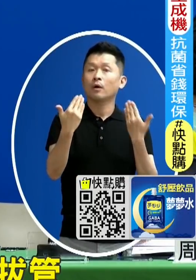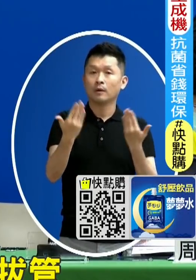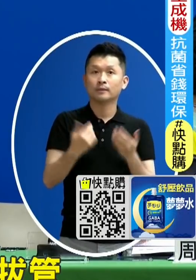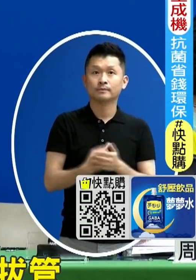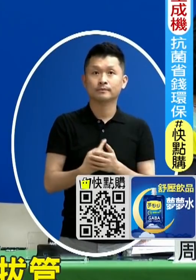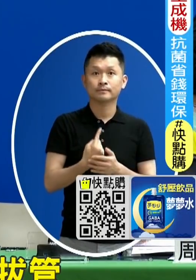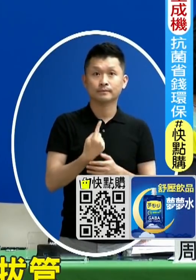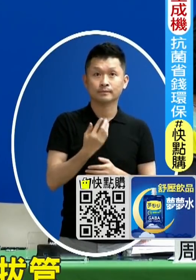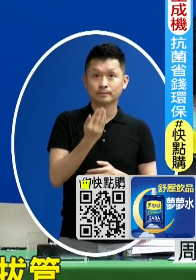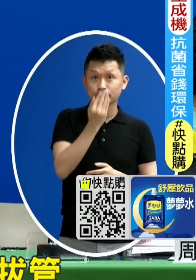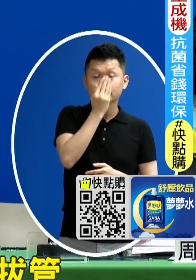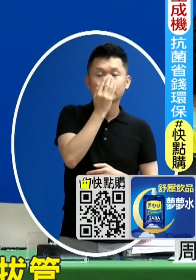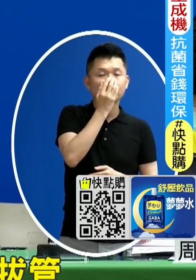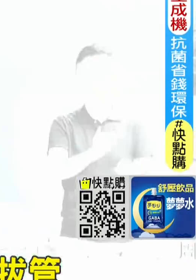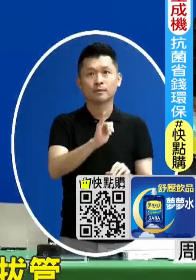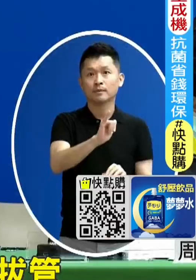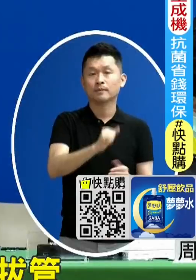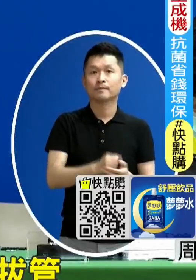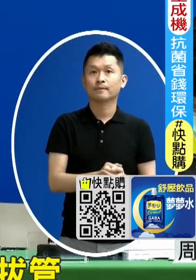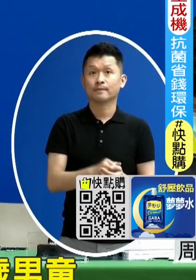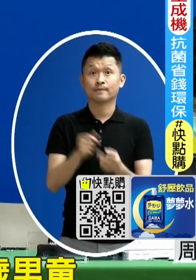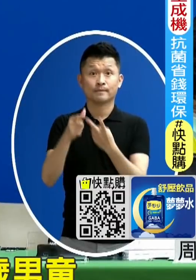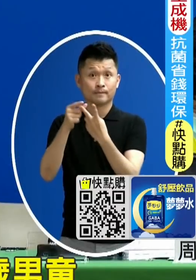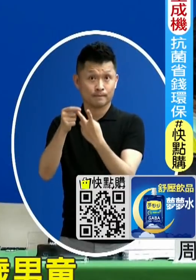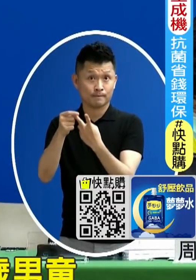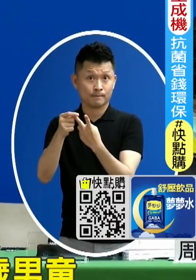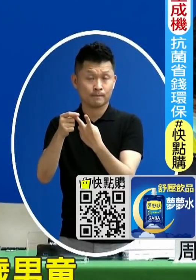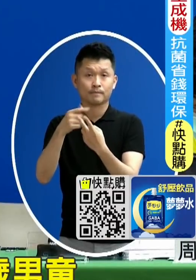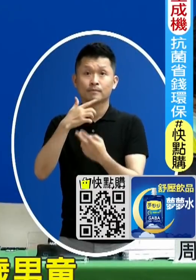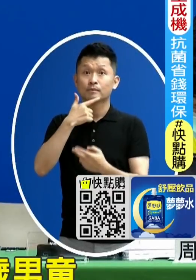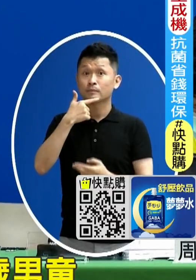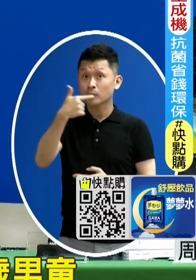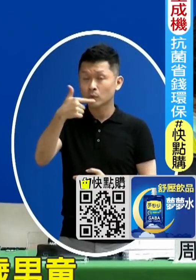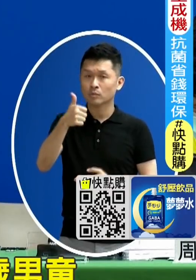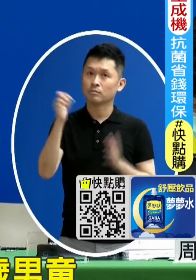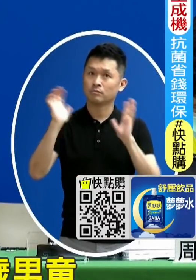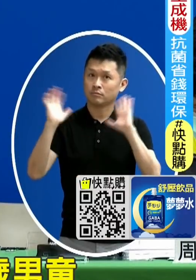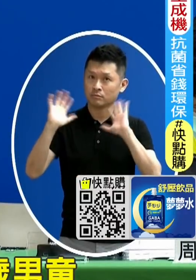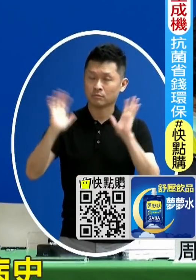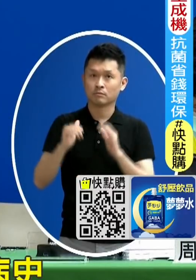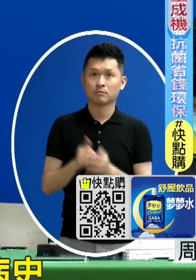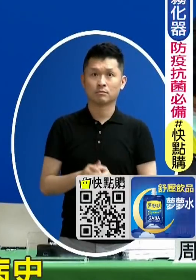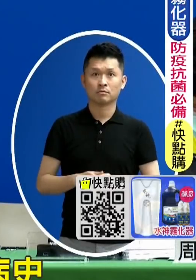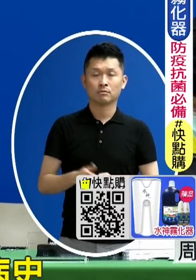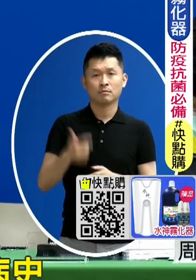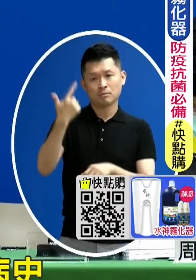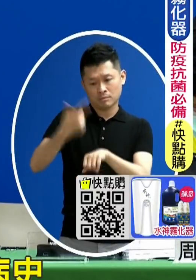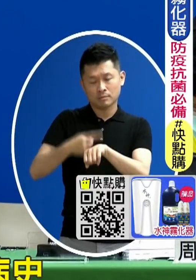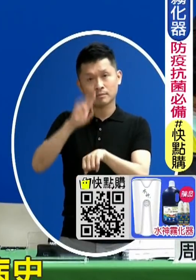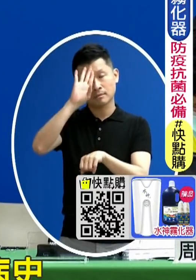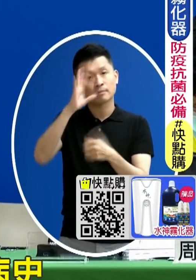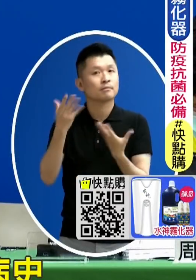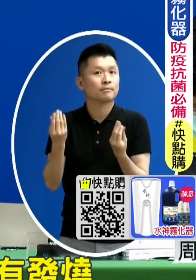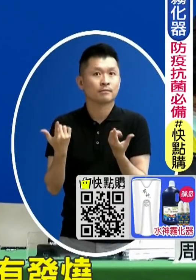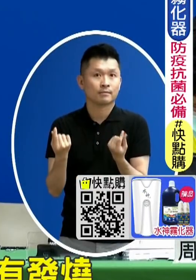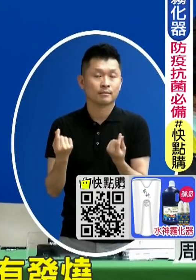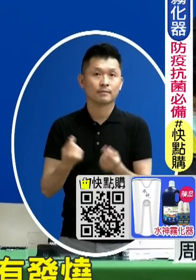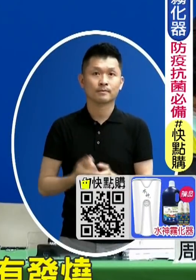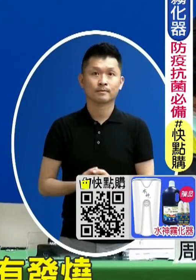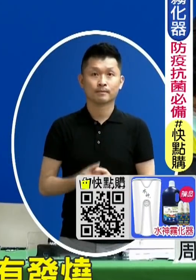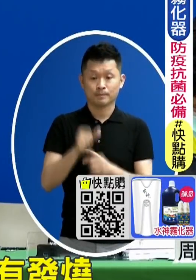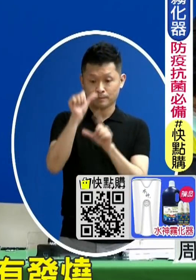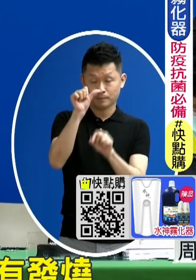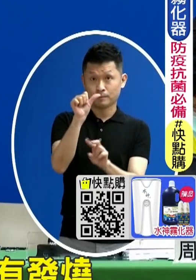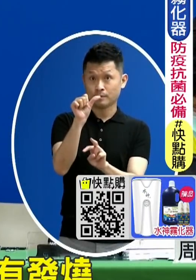移除了呼吸器也拔管。那第二位是一位这个6岁的男童，那本身也没有慢性病史，是在这